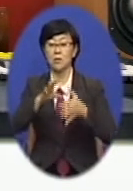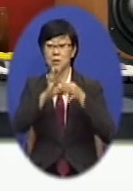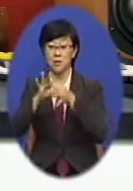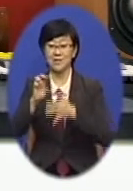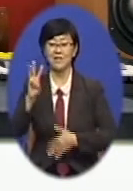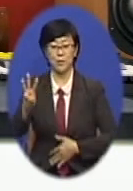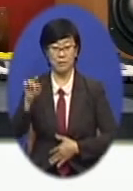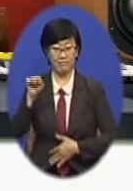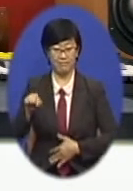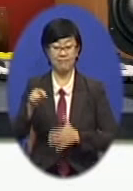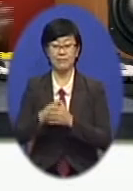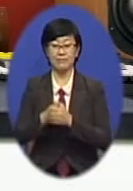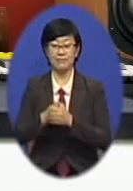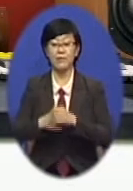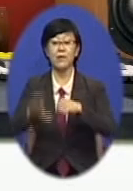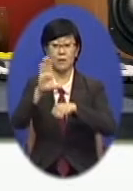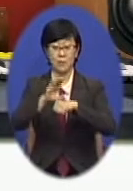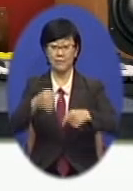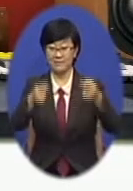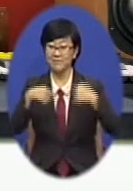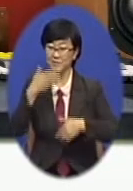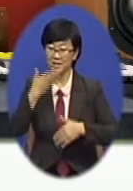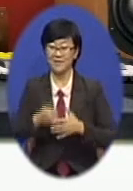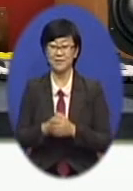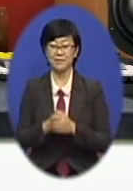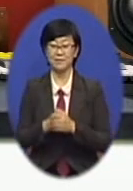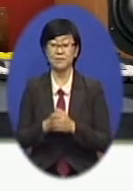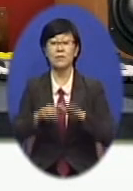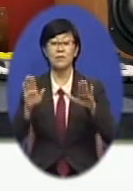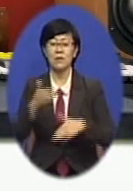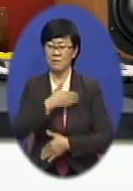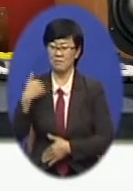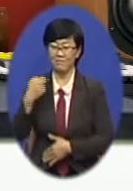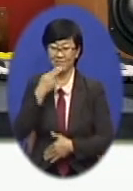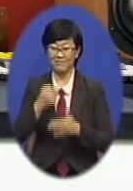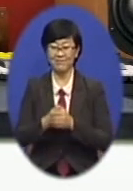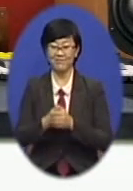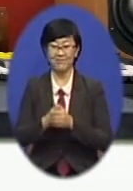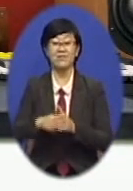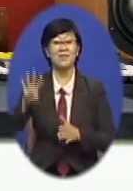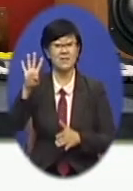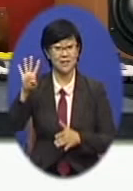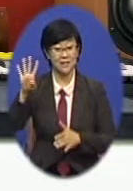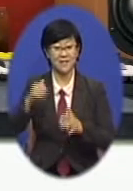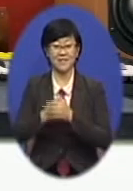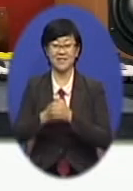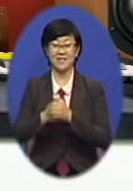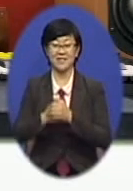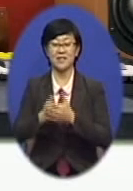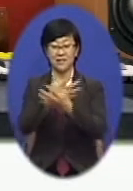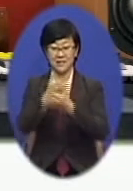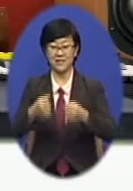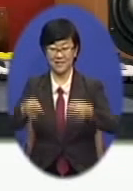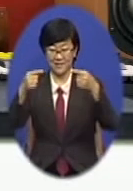다시 한번 누르시면은 생방송에 참여하실 수가 있습니다. 네. 아유, 난 오늘 자신 없어 하는 분들은 4번 누르시면